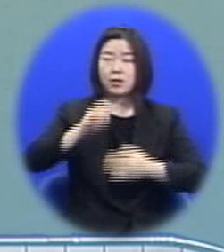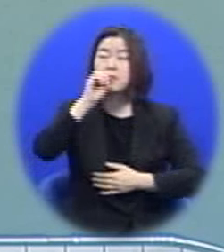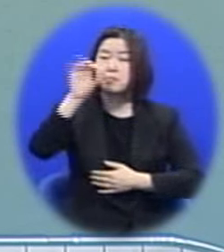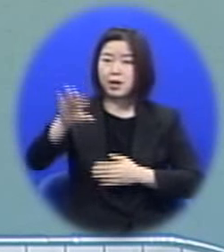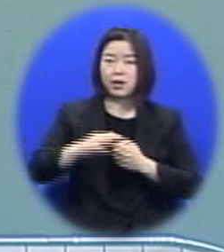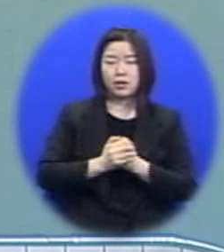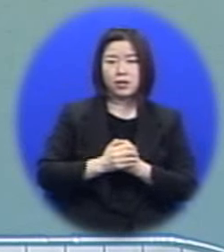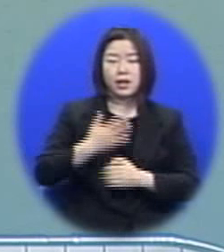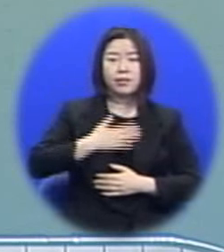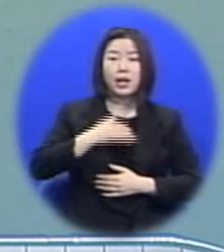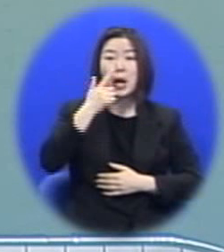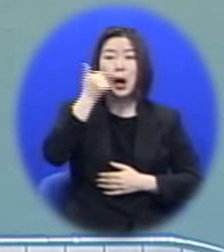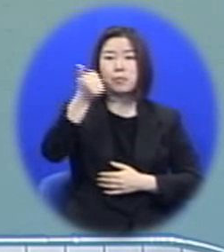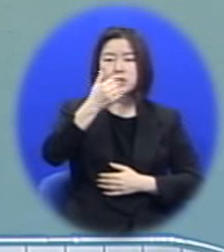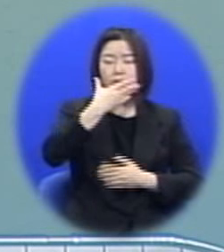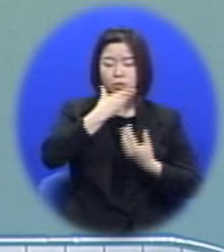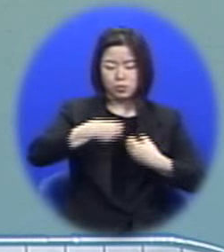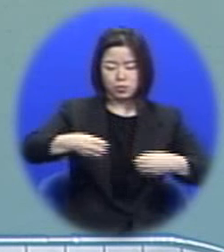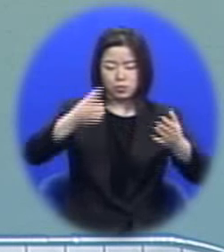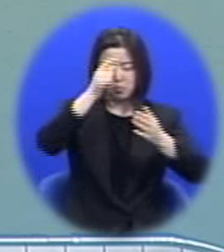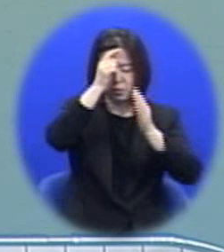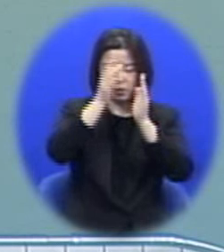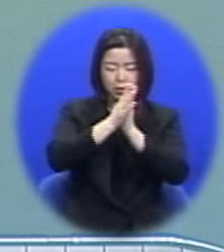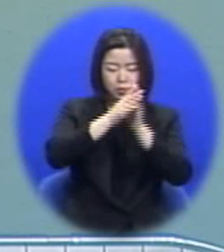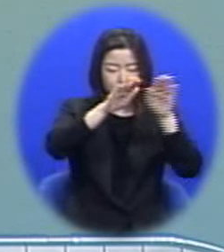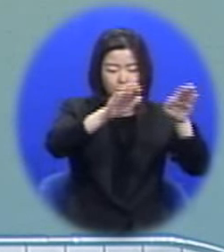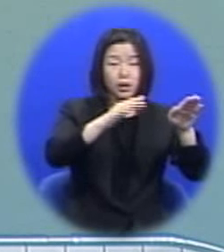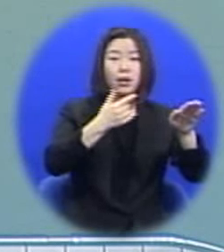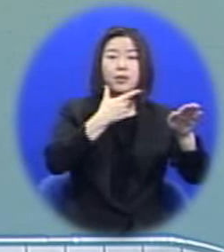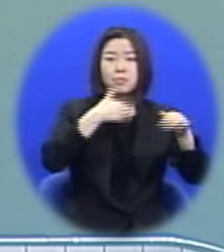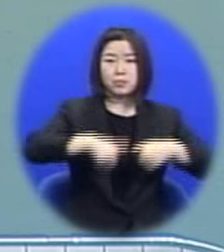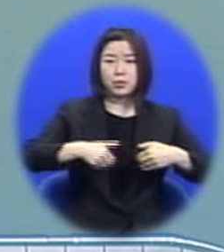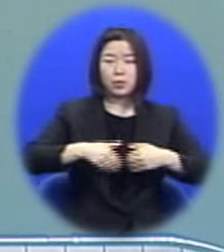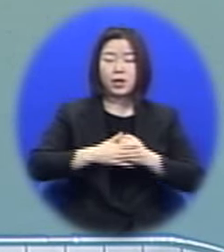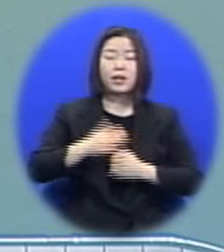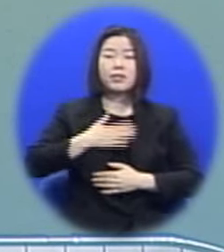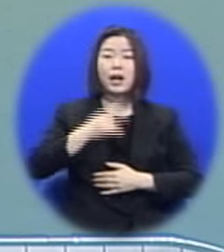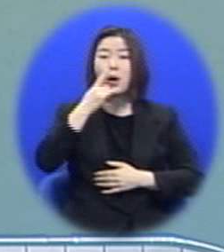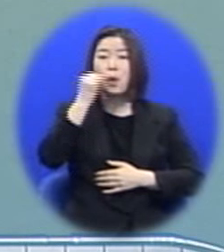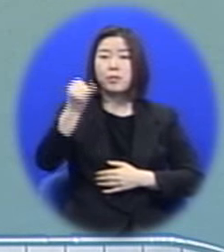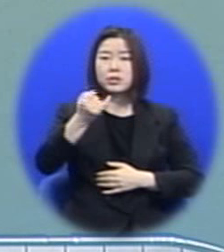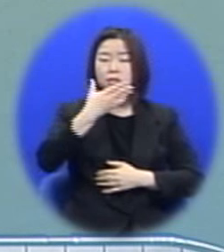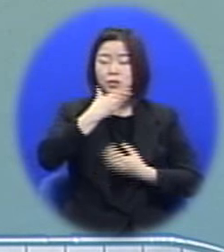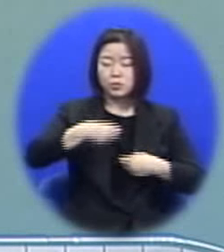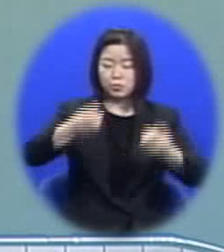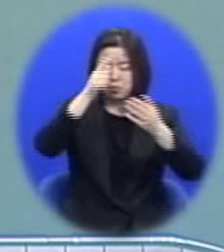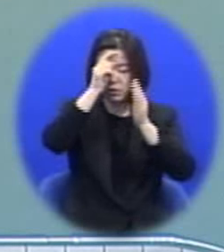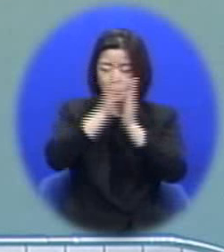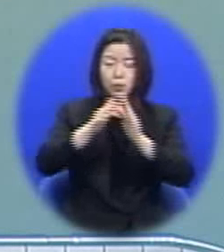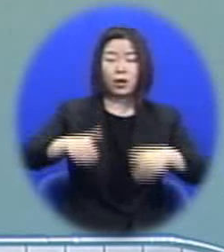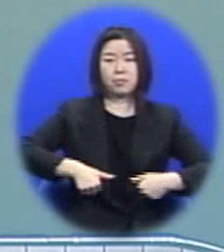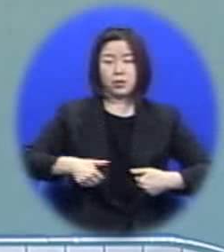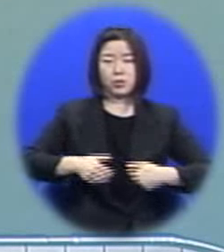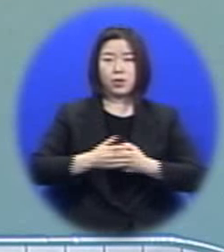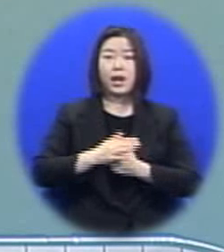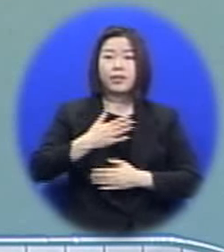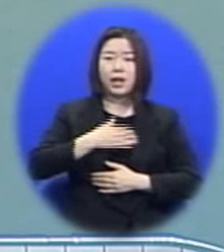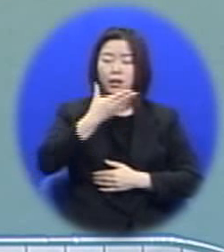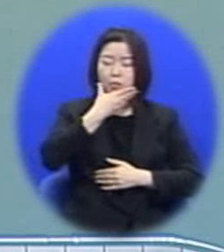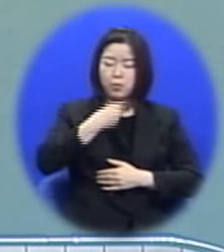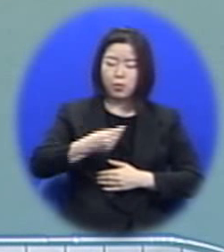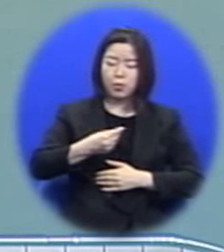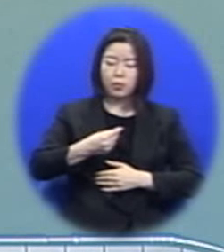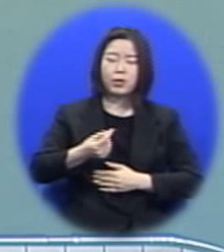나는 아버지의 축복이 필요해요. 나는 어머니의 축복의 기도가 필요하다고요. 나에게 복을